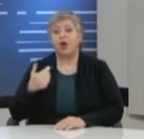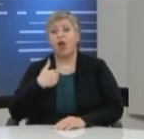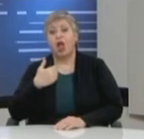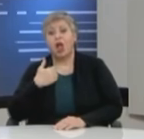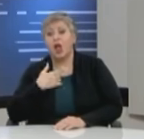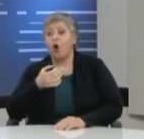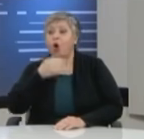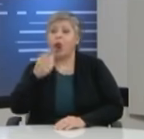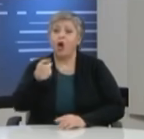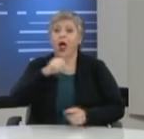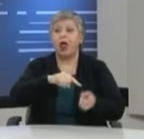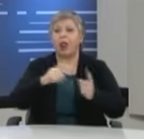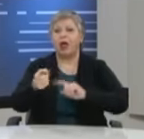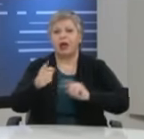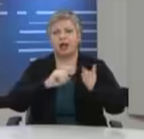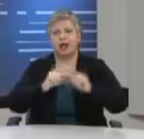κάνατε γαργάρα.